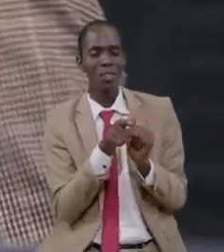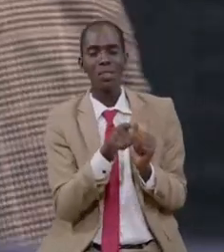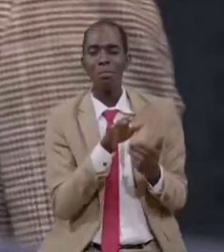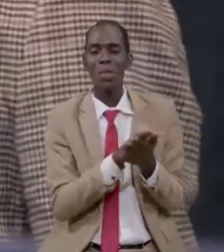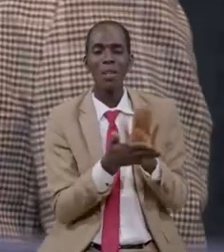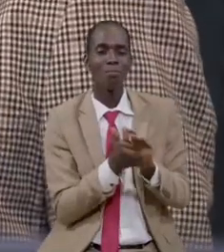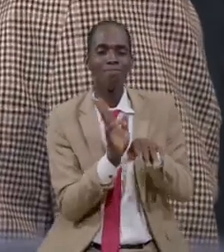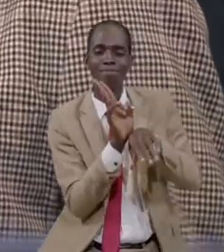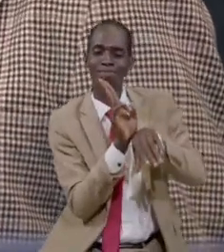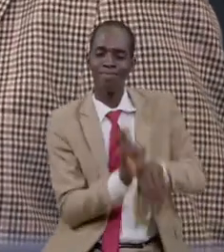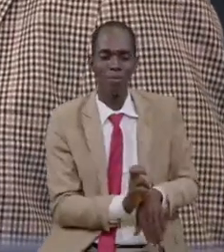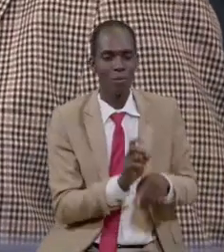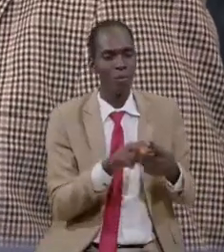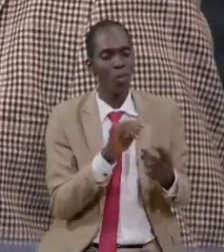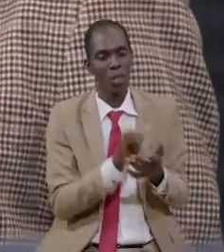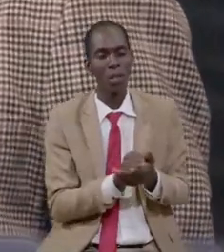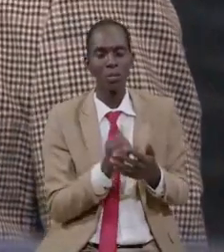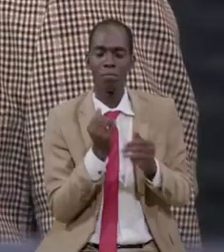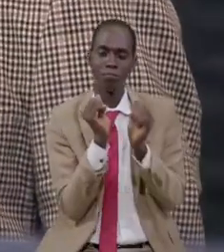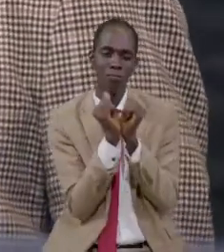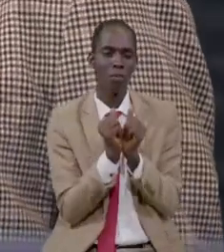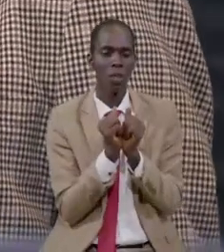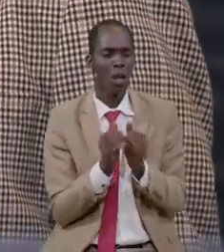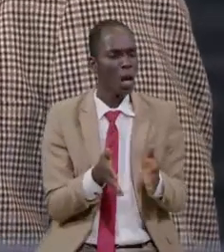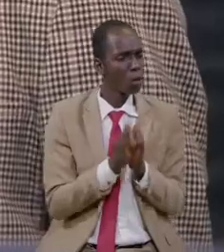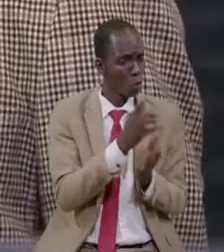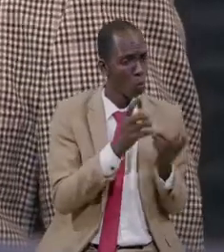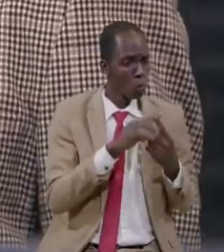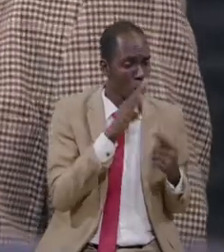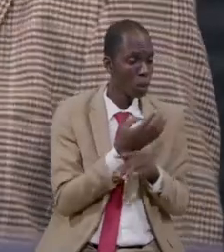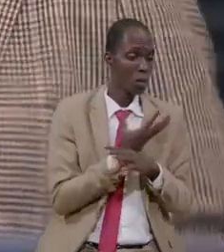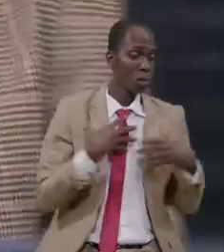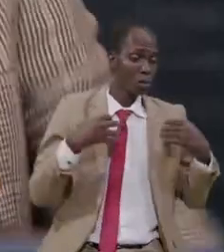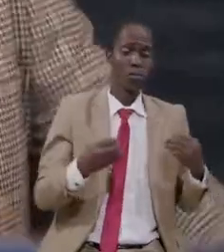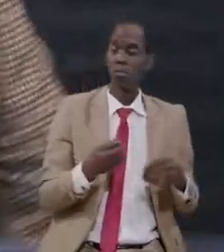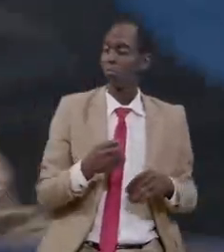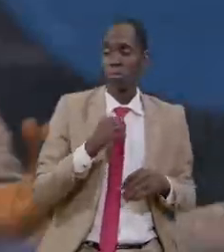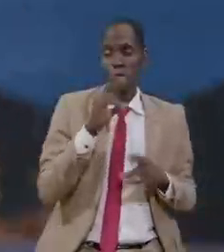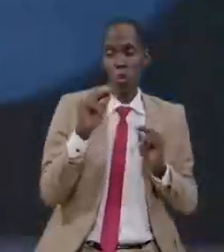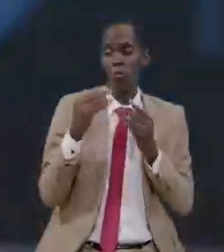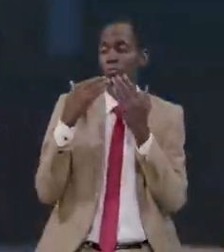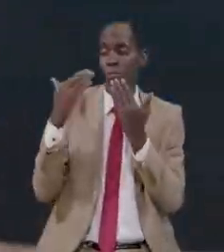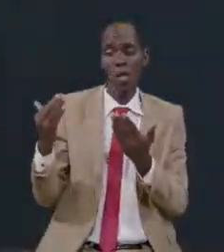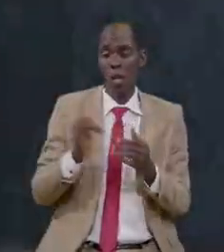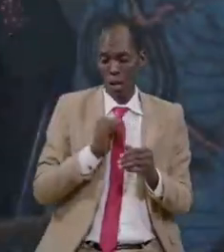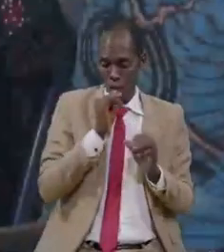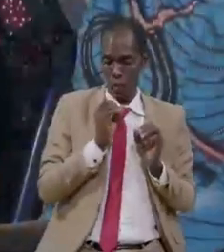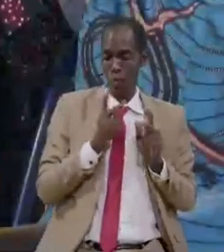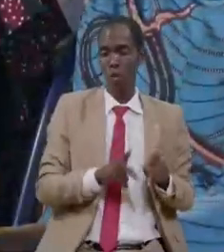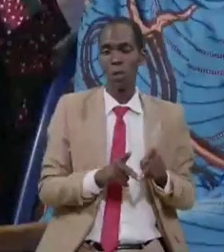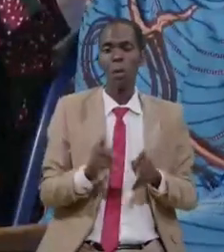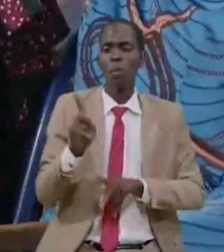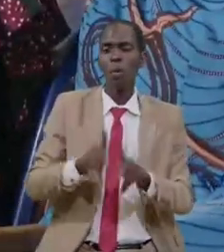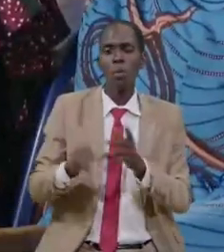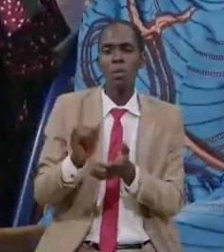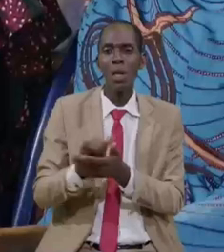leurs liens. Est-ce que tu veux être guéri? Non, merci. Ils ne cherchent pas. Ceux-là qui sont dans le